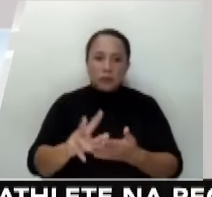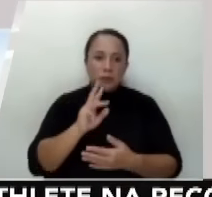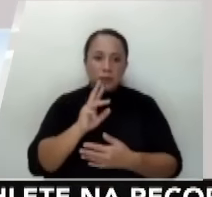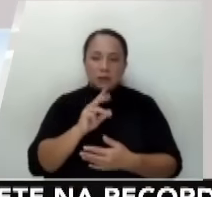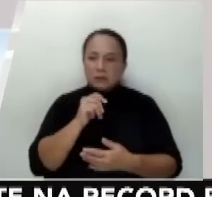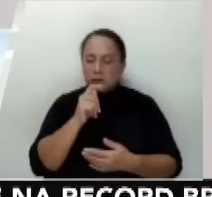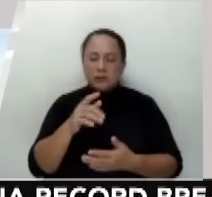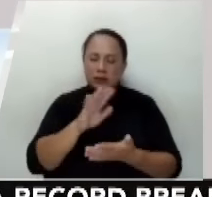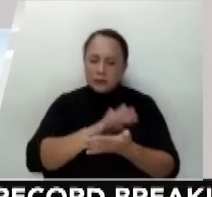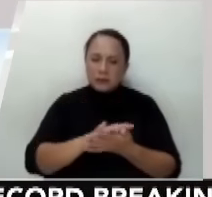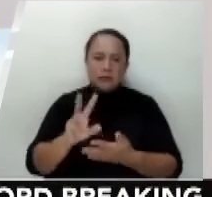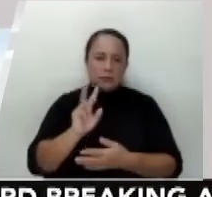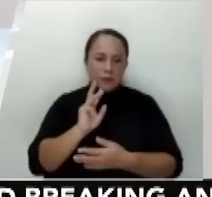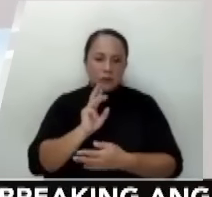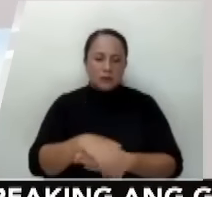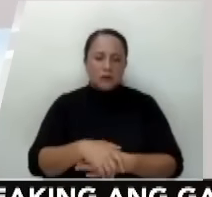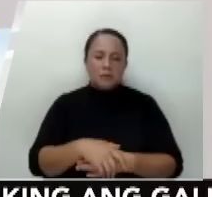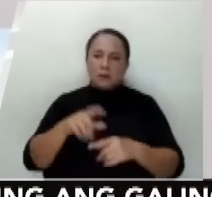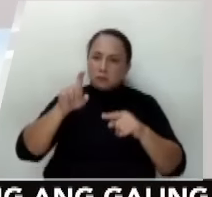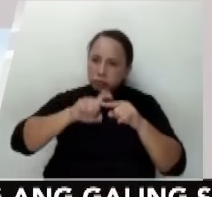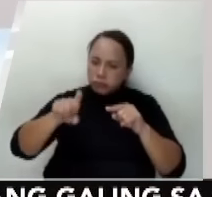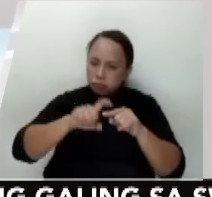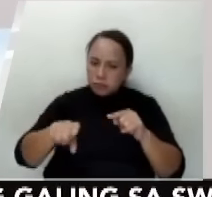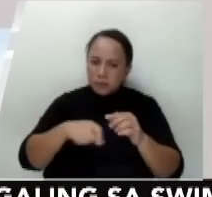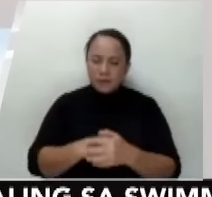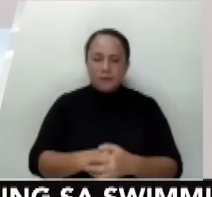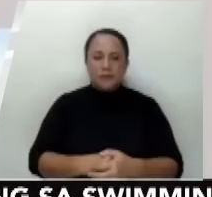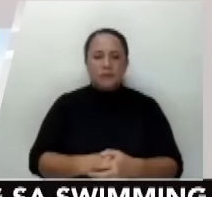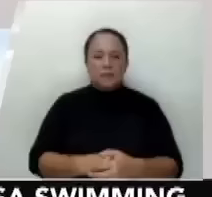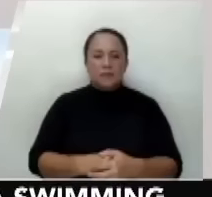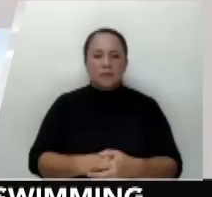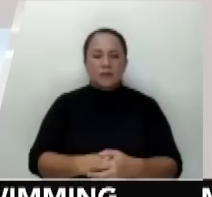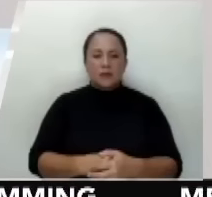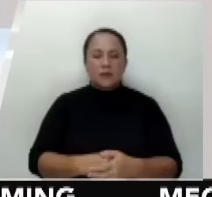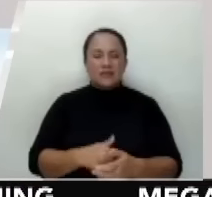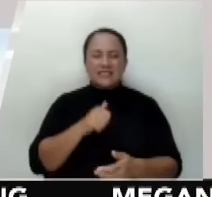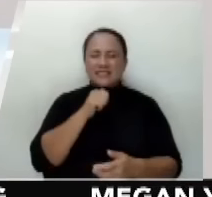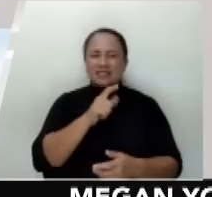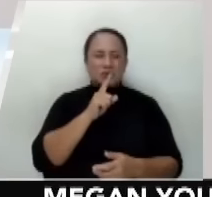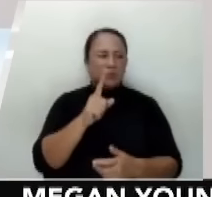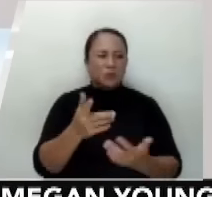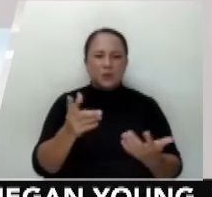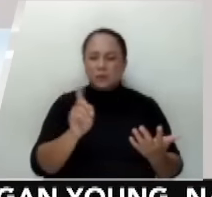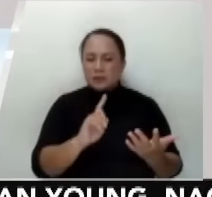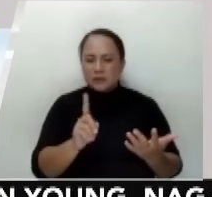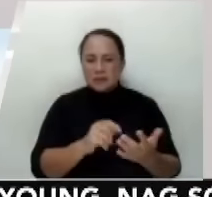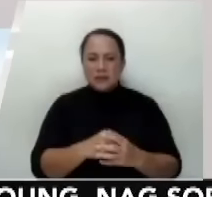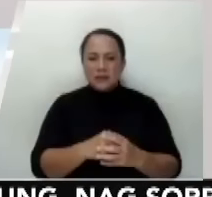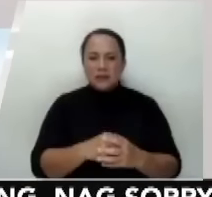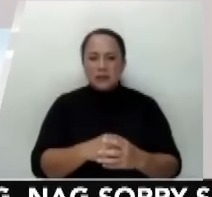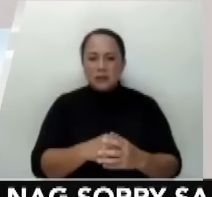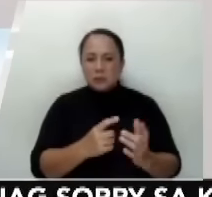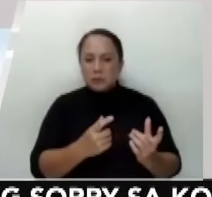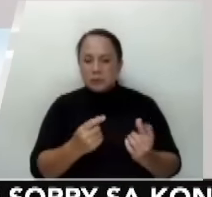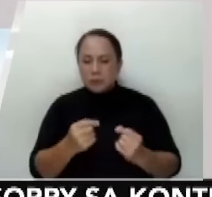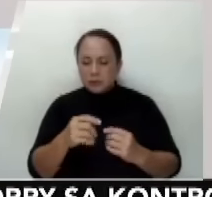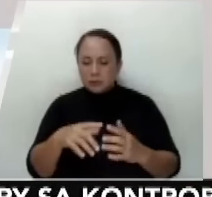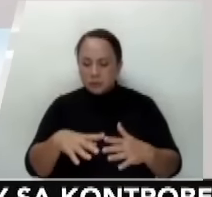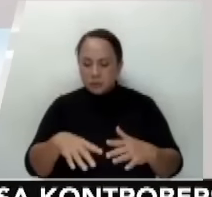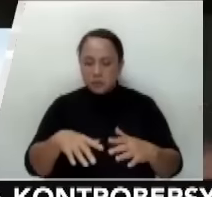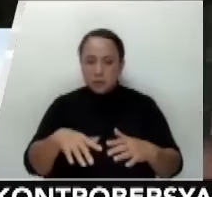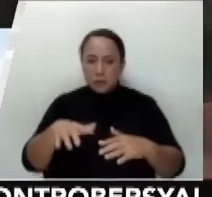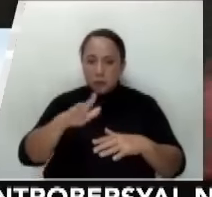tubig, may kuryente po. Hindi natin sigurado ang klase ng bato o ng lupa na pumapaloob doon